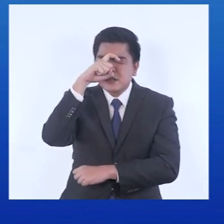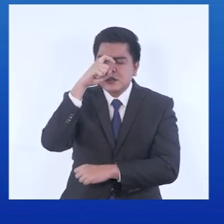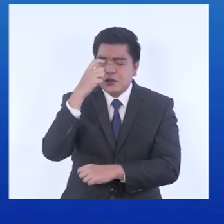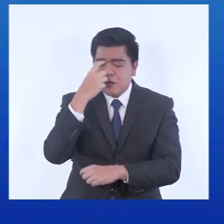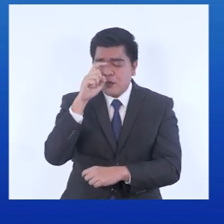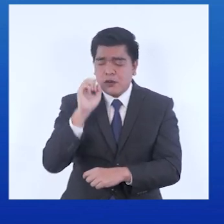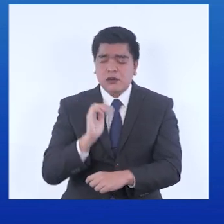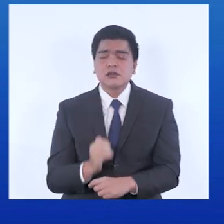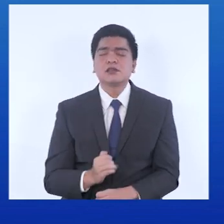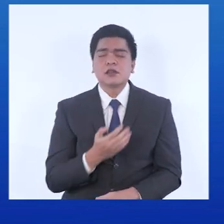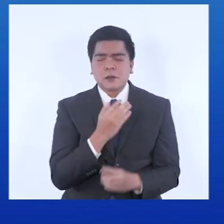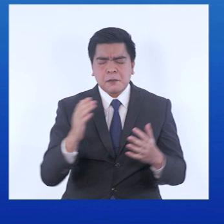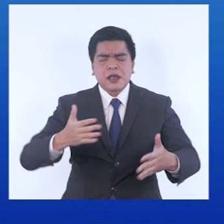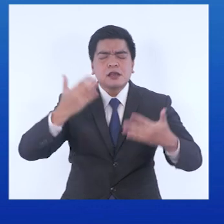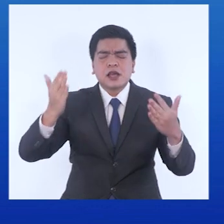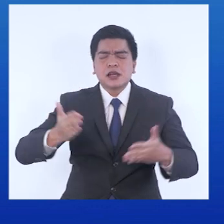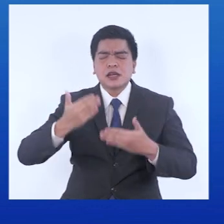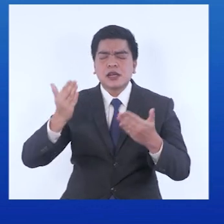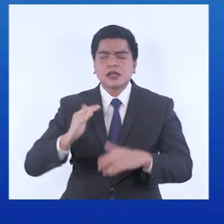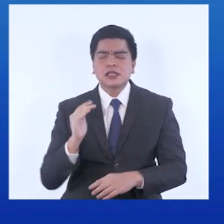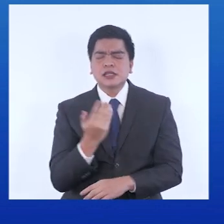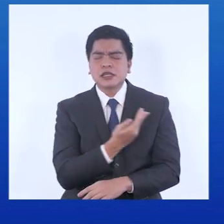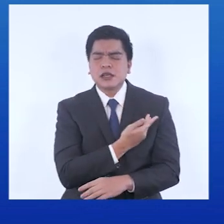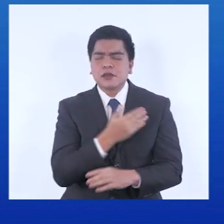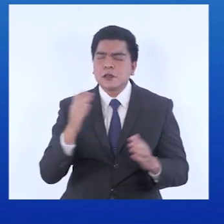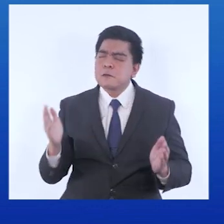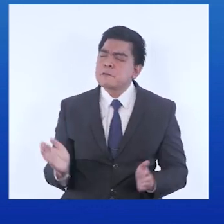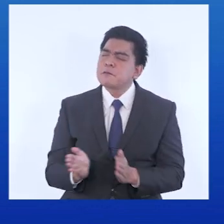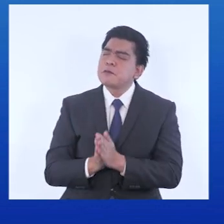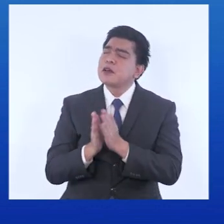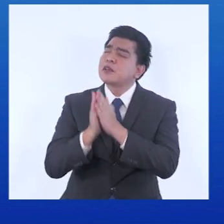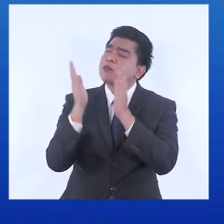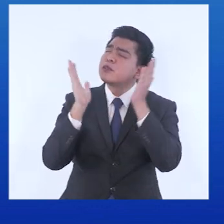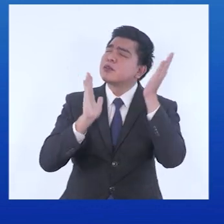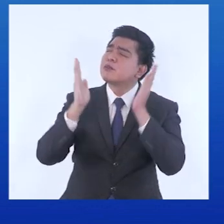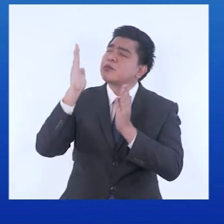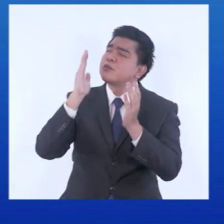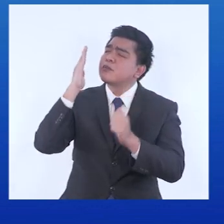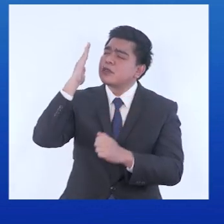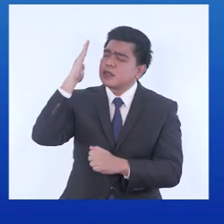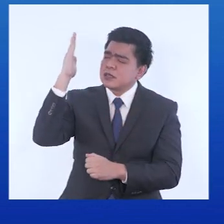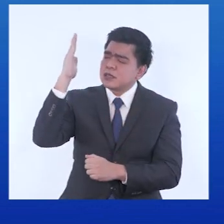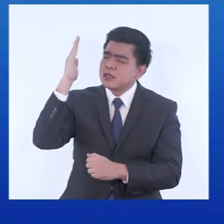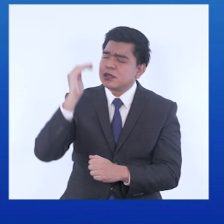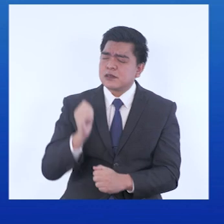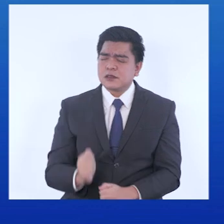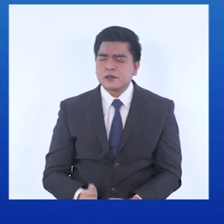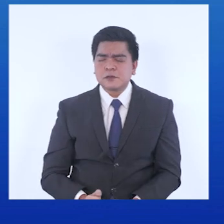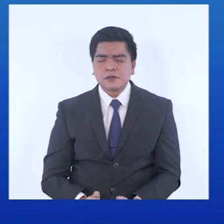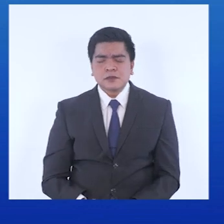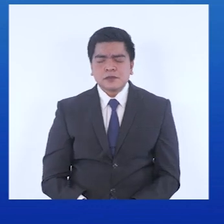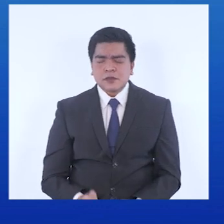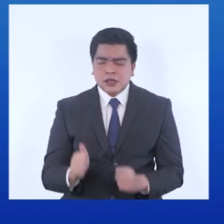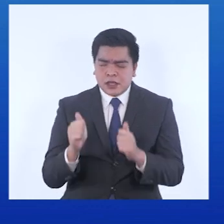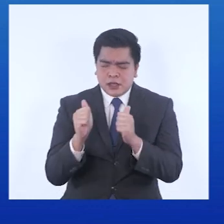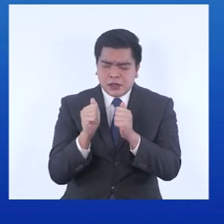sa mataas na uri po ng paglilingkod po namin sa iyo. Lakit na rin po namin ipinapanalangin sa iyo, Ama,